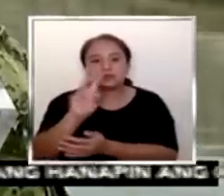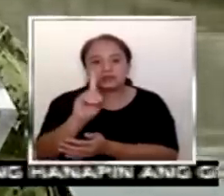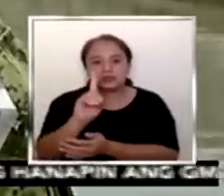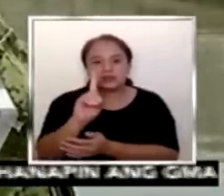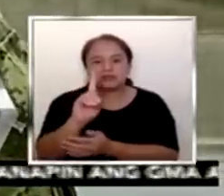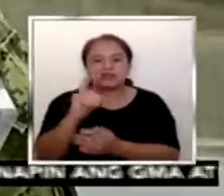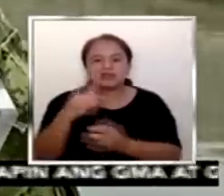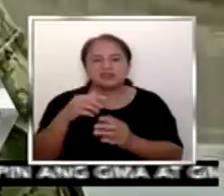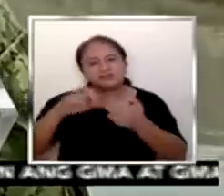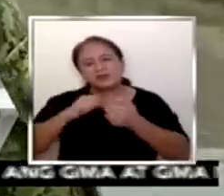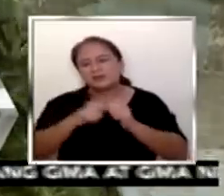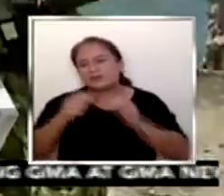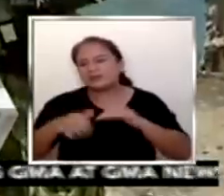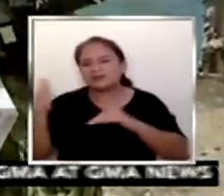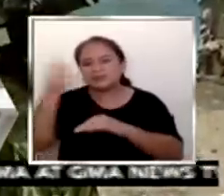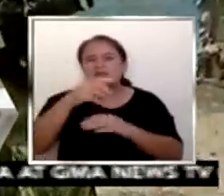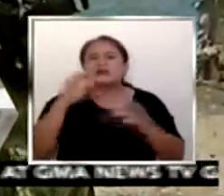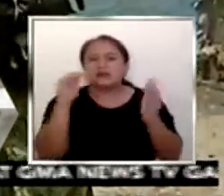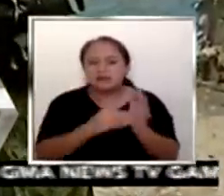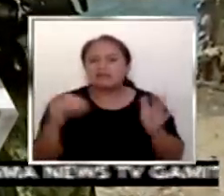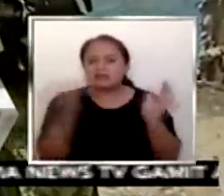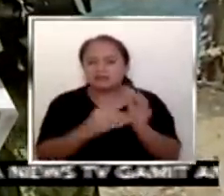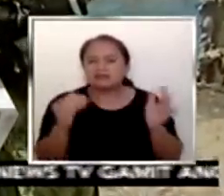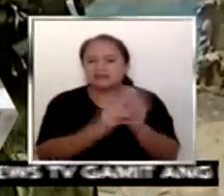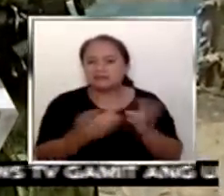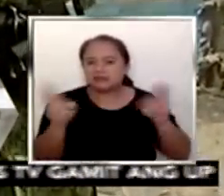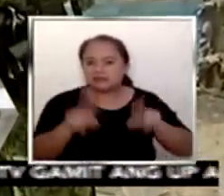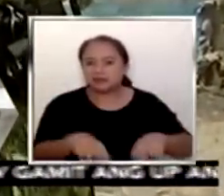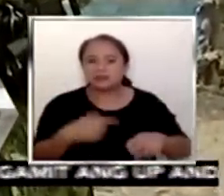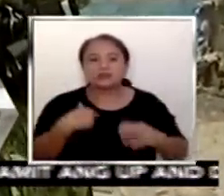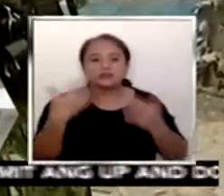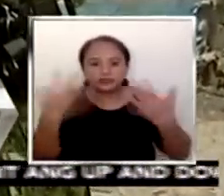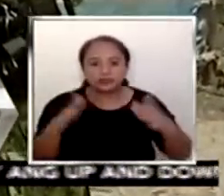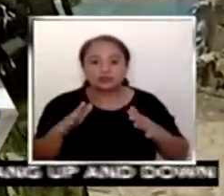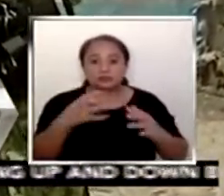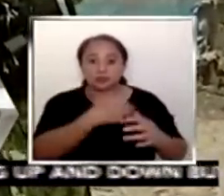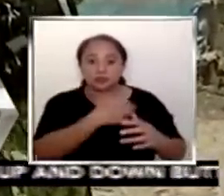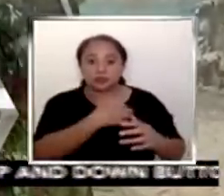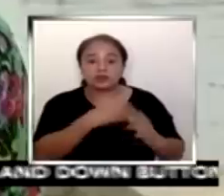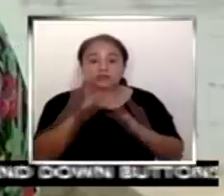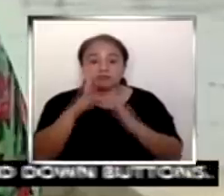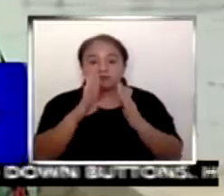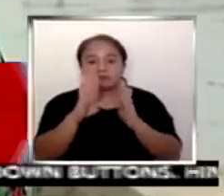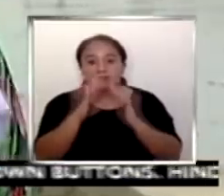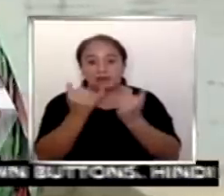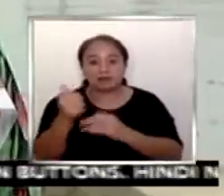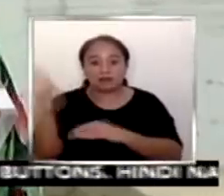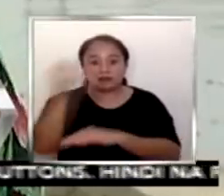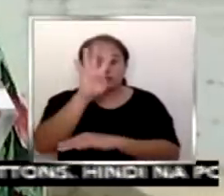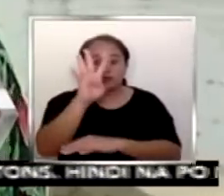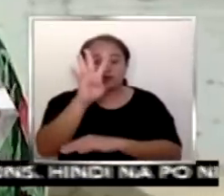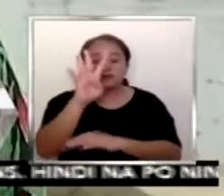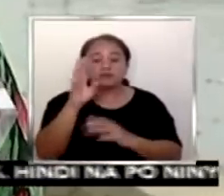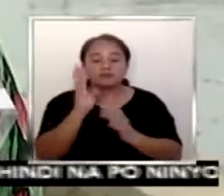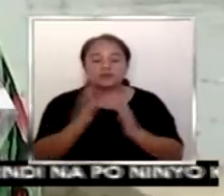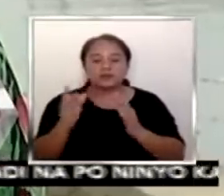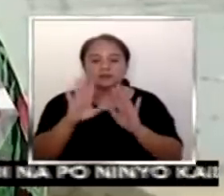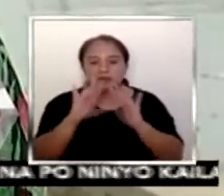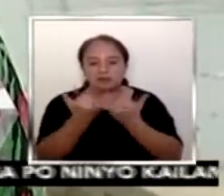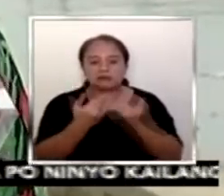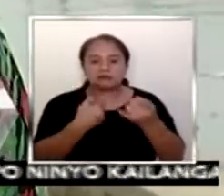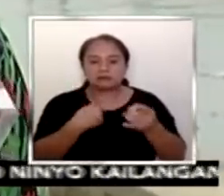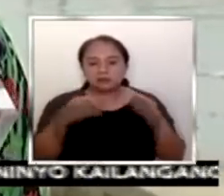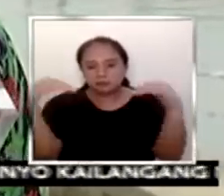kasi nga pabalik-balik na lang po talaga ito. Pinulong na rin ang pulisya ang mga kapitan ng apat na barangay. Magkakaroon na kami ng magroronda